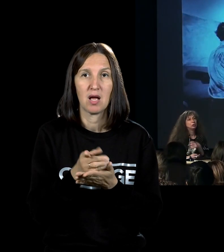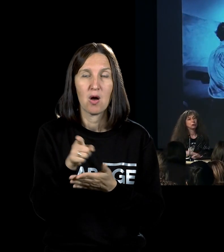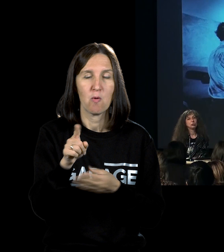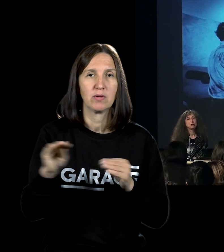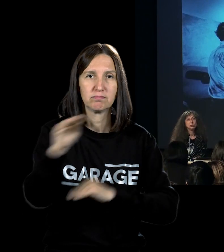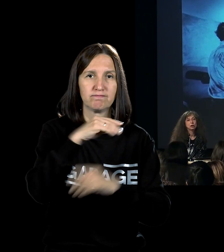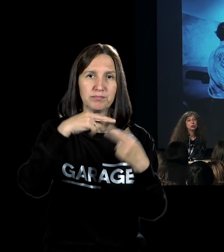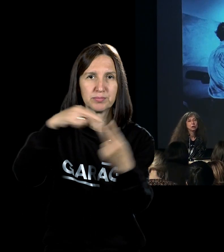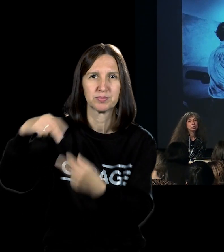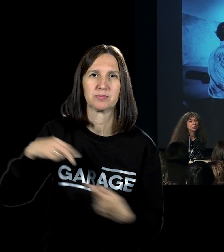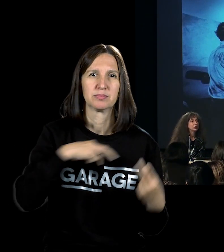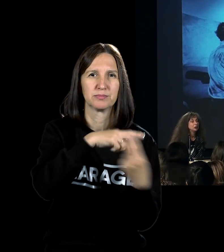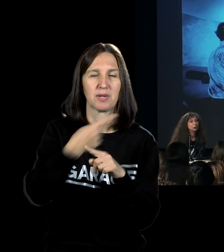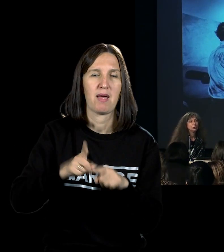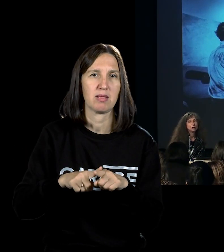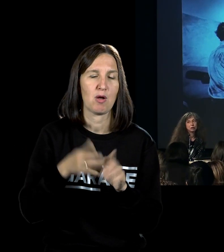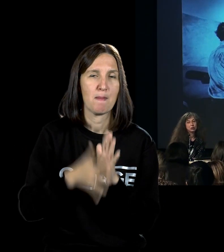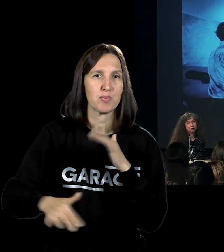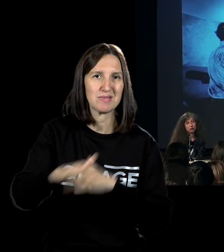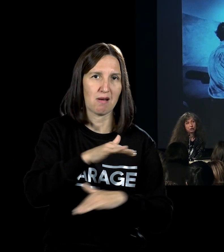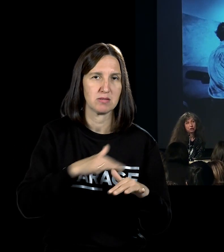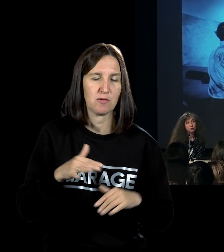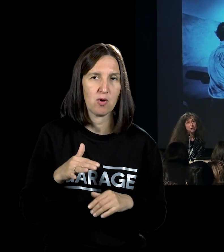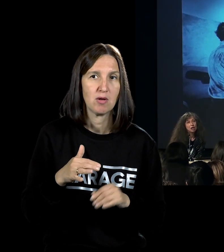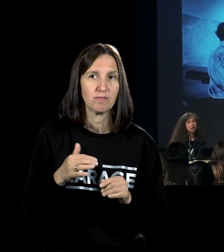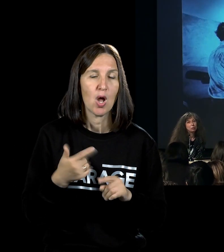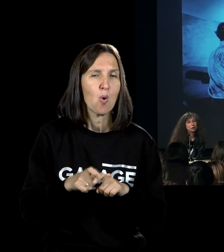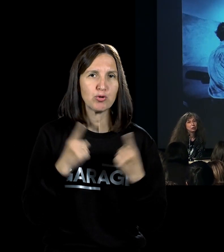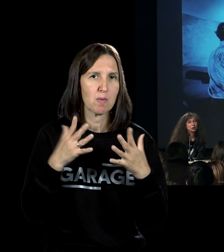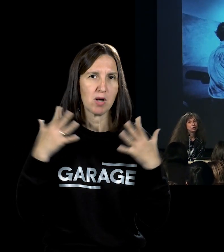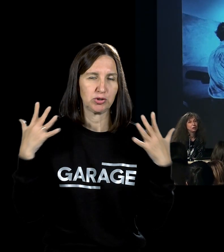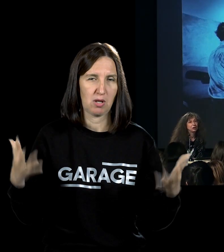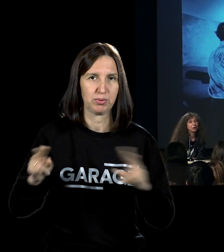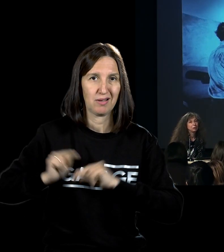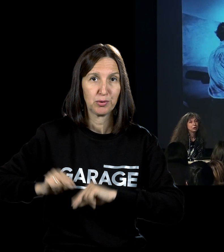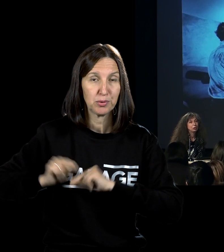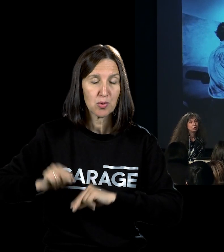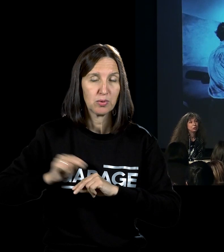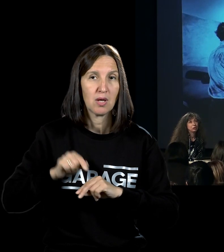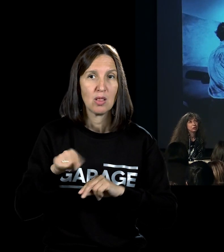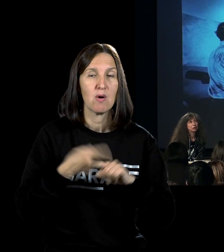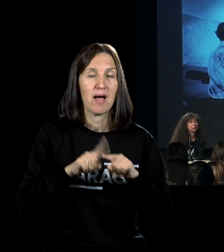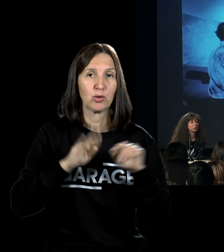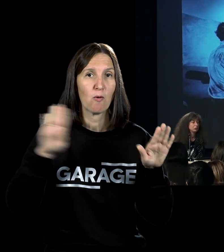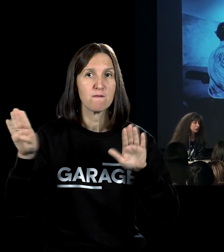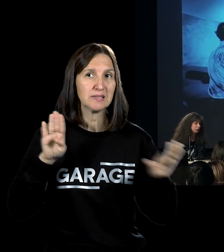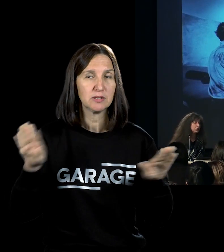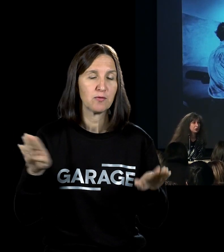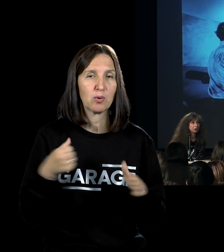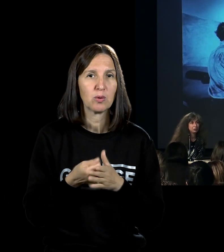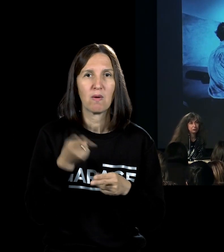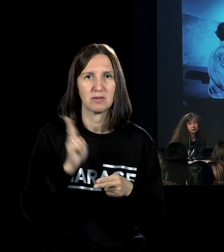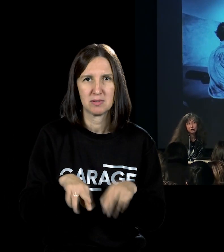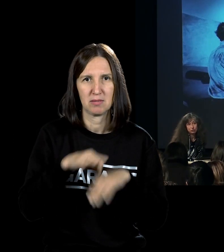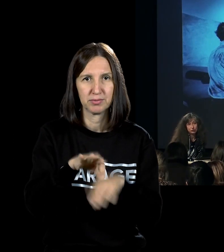выставку эту он не доводит до конца, он ее закрывает сам, потому что в 70-м году все